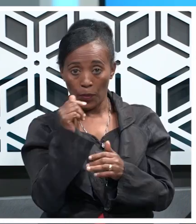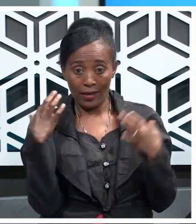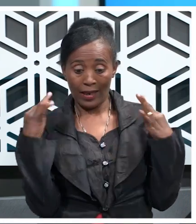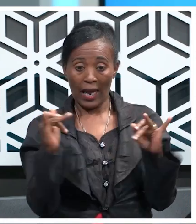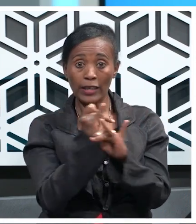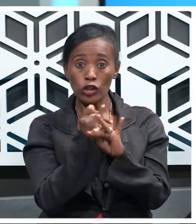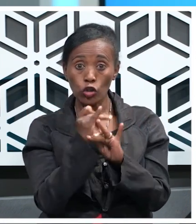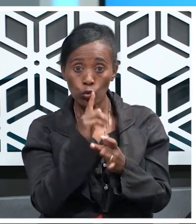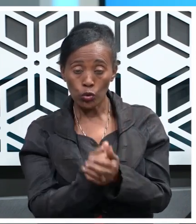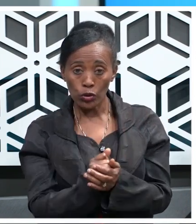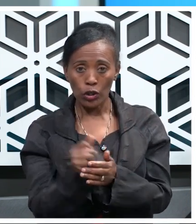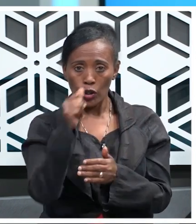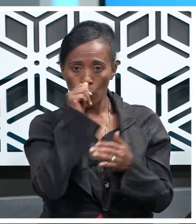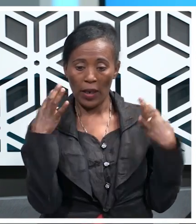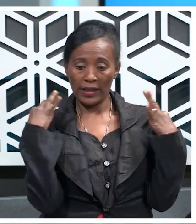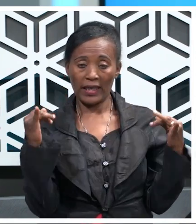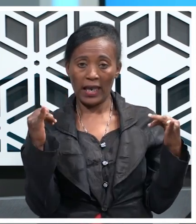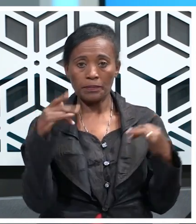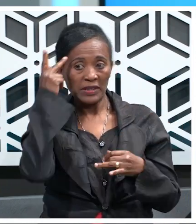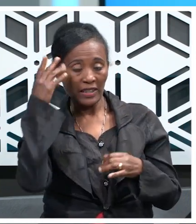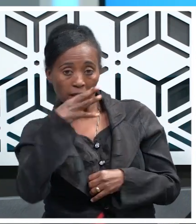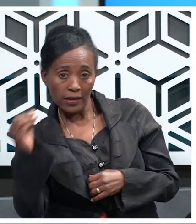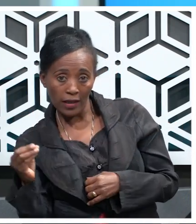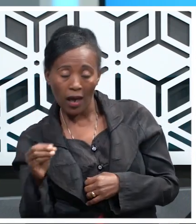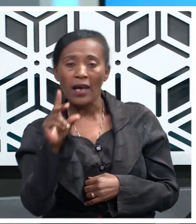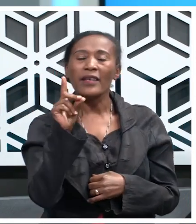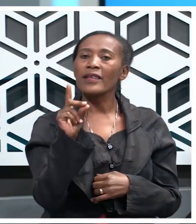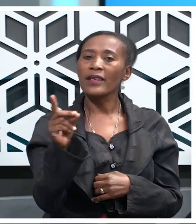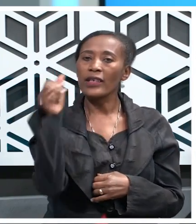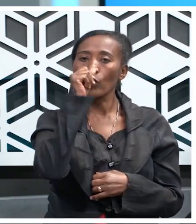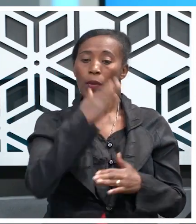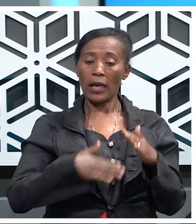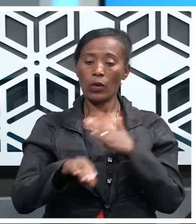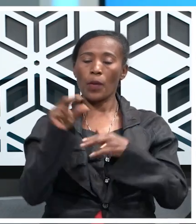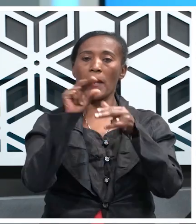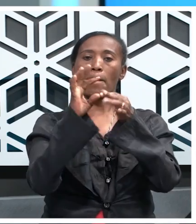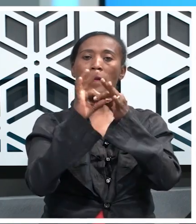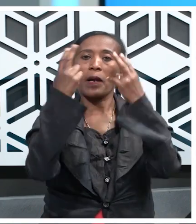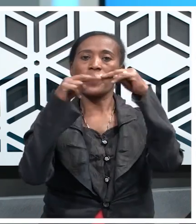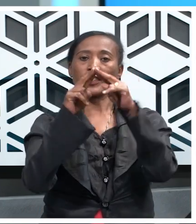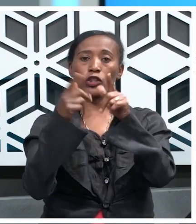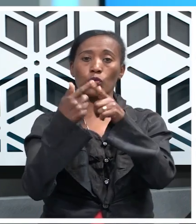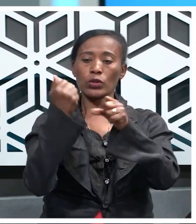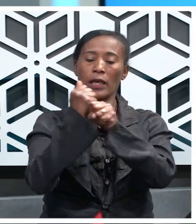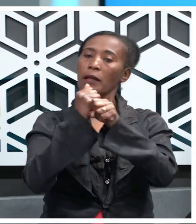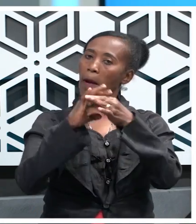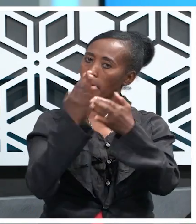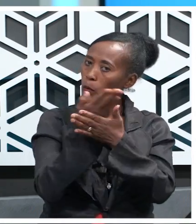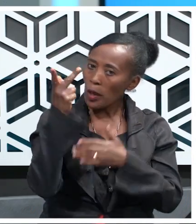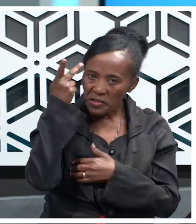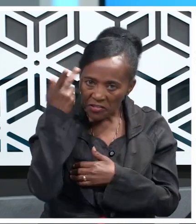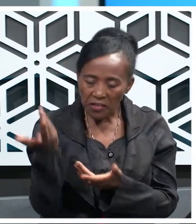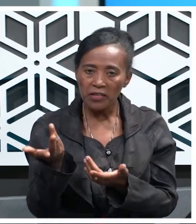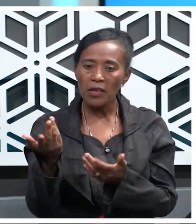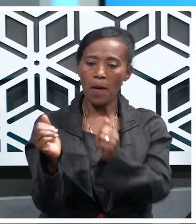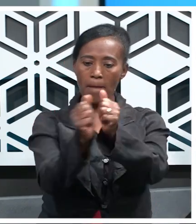በኢትዮጵያ ህብረተሰብ ጤና ኢንስቲትዩት ወይም የኢትዮጵያ ጤና ሚኒስቴር እና የኢትዮጵያ አካል ጉዳተኞች ፌዴሬሽን እንዲሁም ደግሞ ሰራተኛና